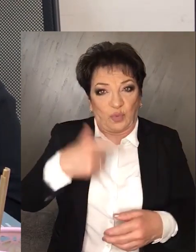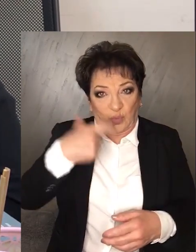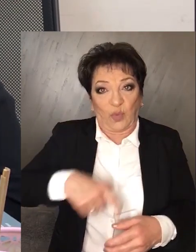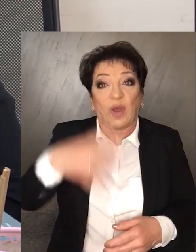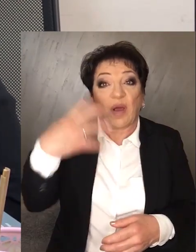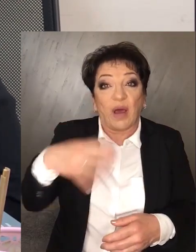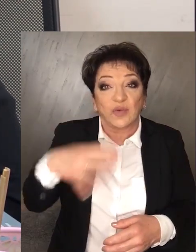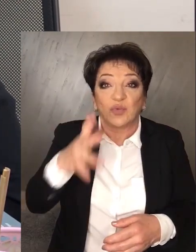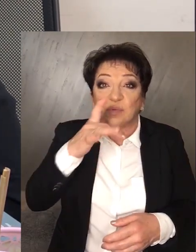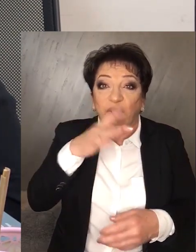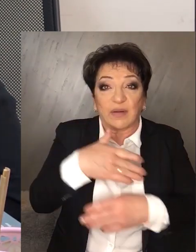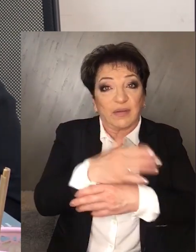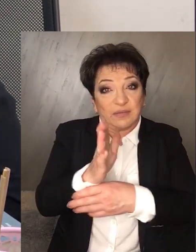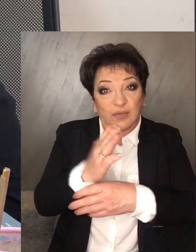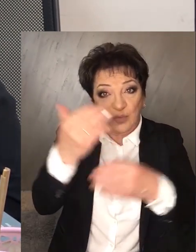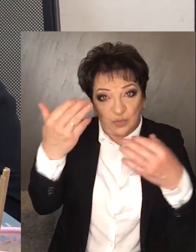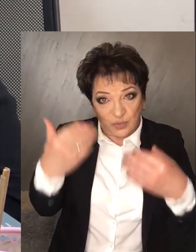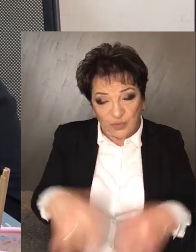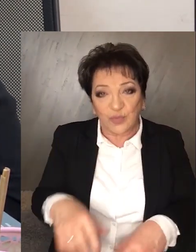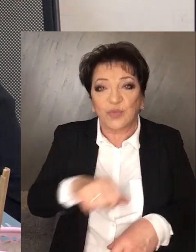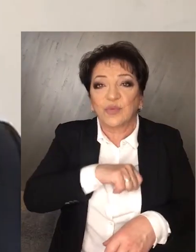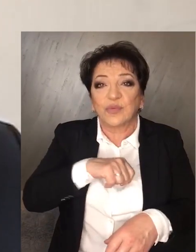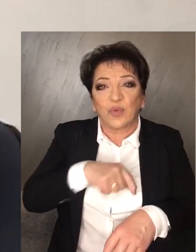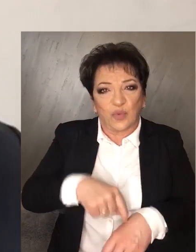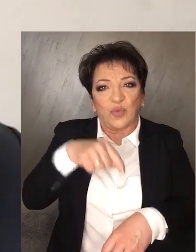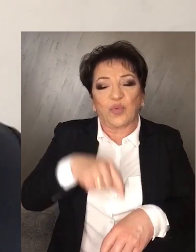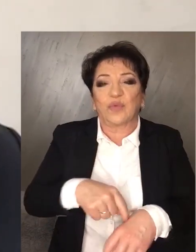հետո գալիս է մի տարիք, շատ